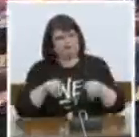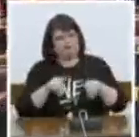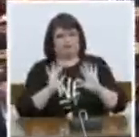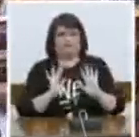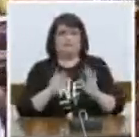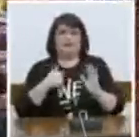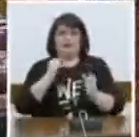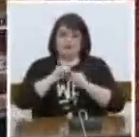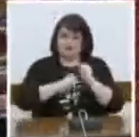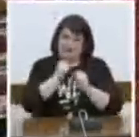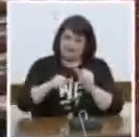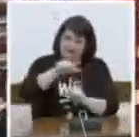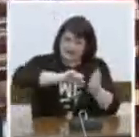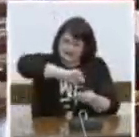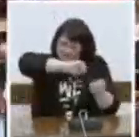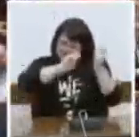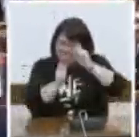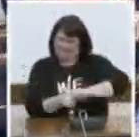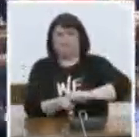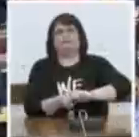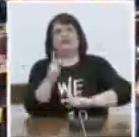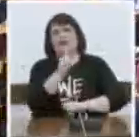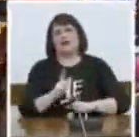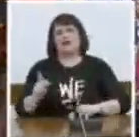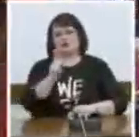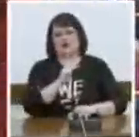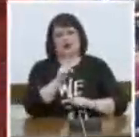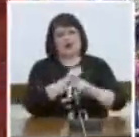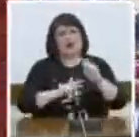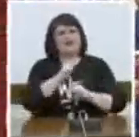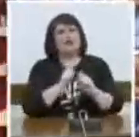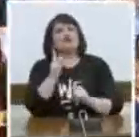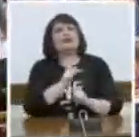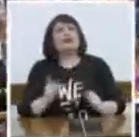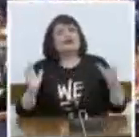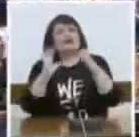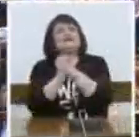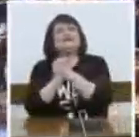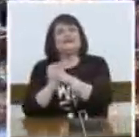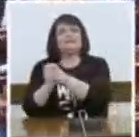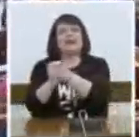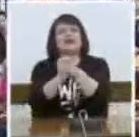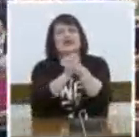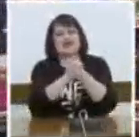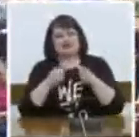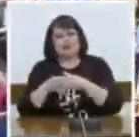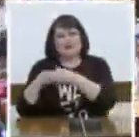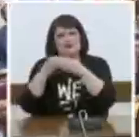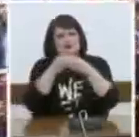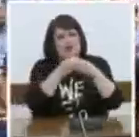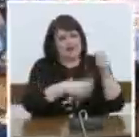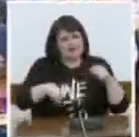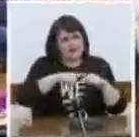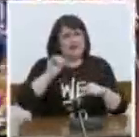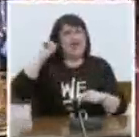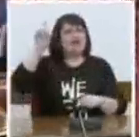να αναστρέψουμε αυτή την πορεία και σε κοινωνικό επίπεδο. Να δημιουργήσουμε κοινωνικές συμμαχίες, αν χρειαστεί και έξω από την Ελλάδα και σε επίπεδο Ευρώπης,